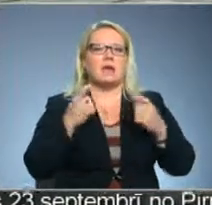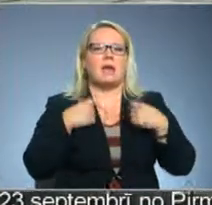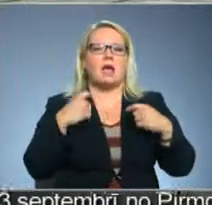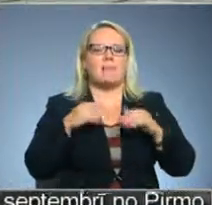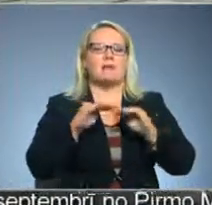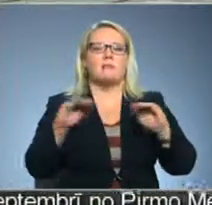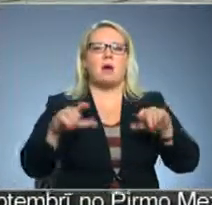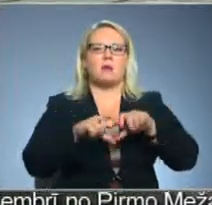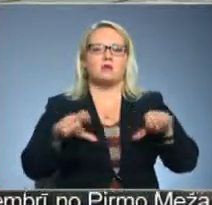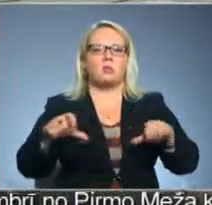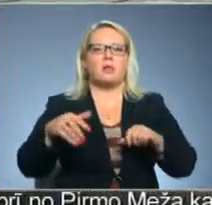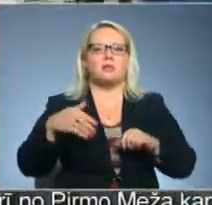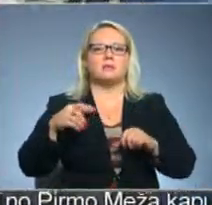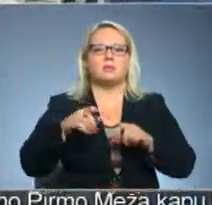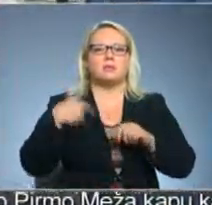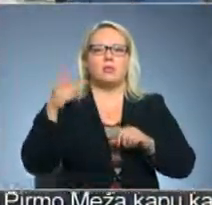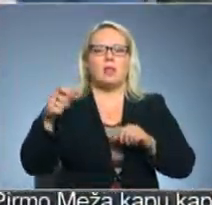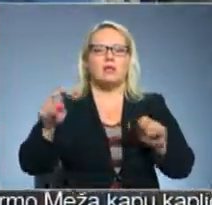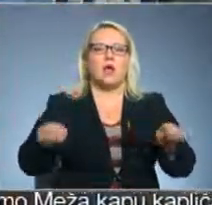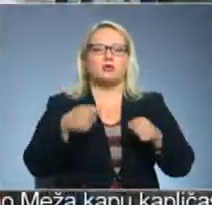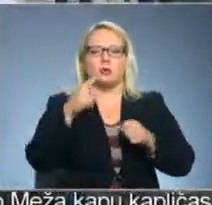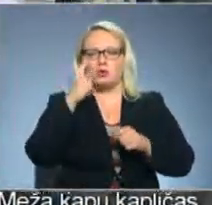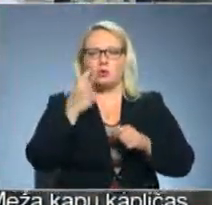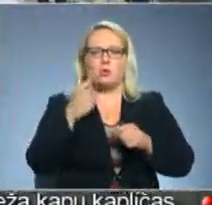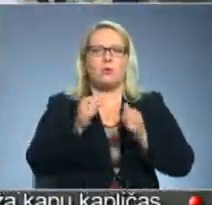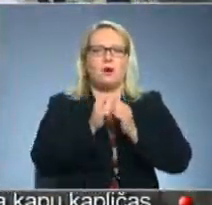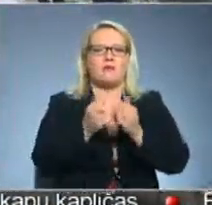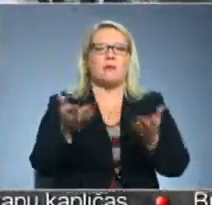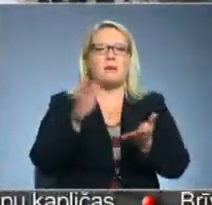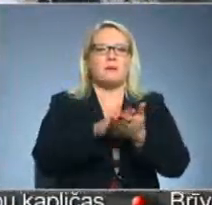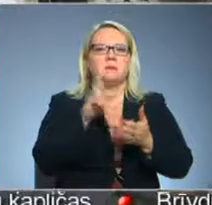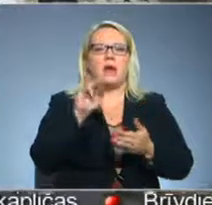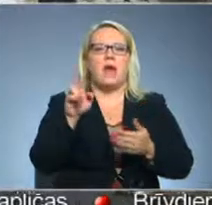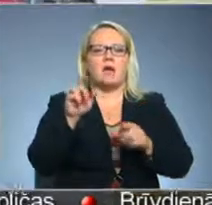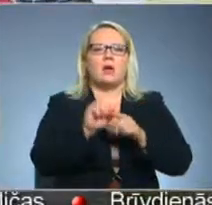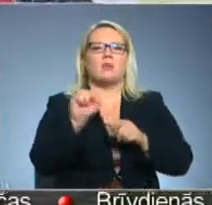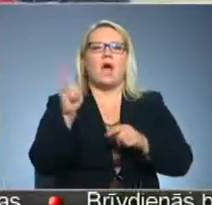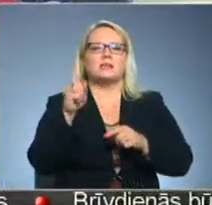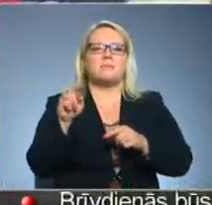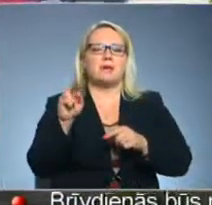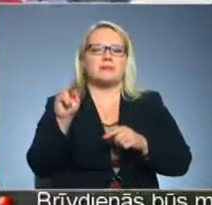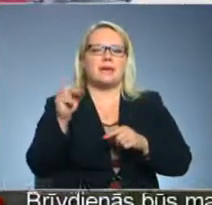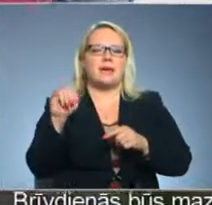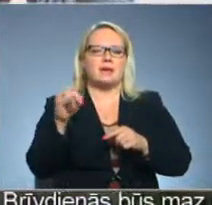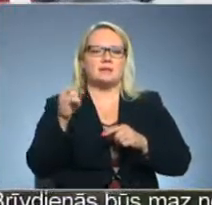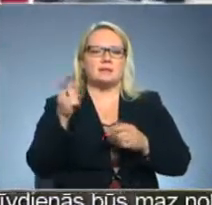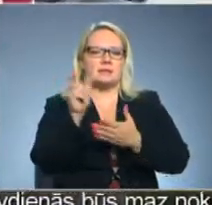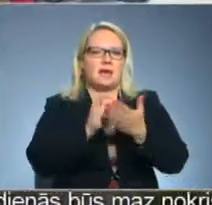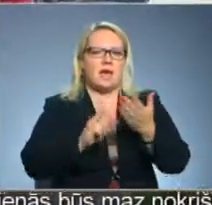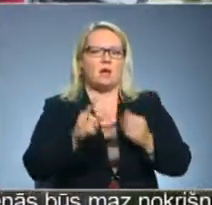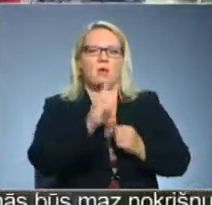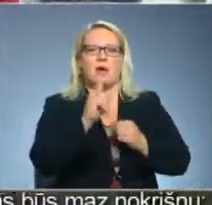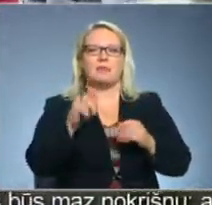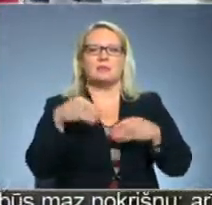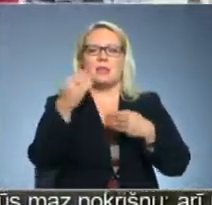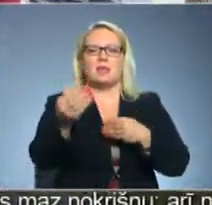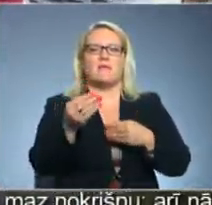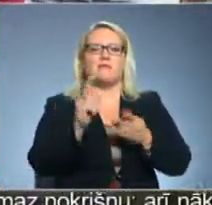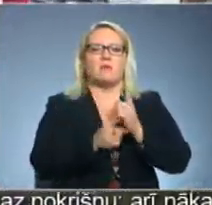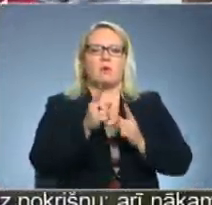rindas, izlasīt un aizdomāties. Saka, ka cilvēki ikdienā ejot bieži skatās zem kājām, šodien ejot zem kājām